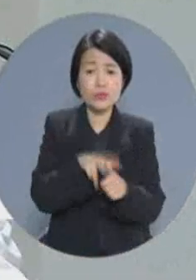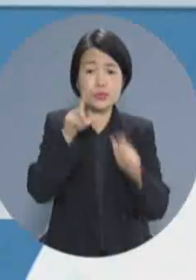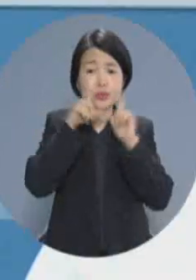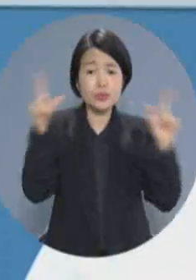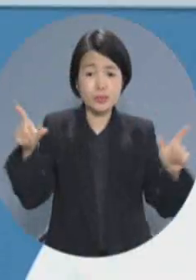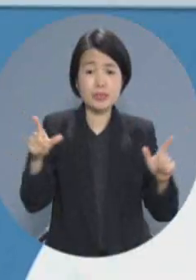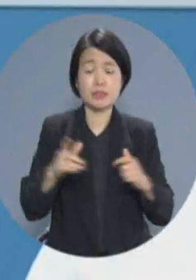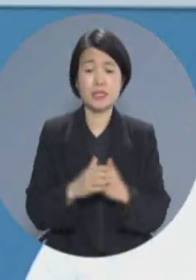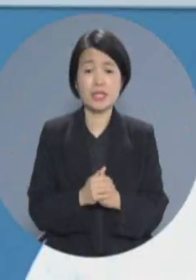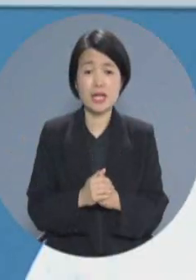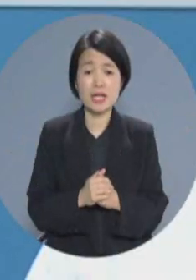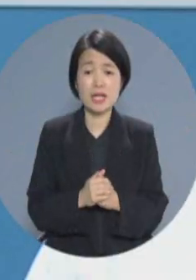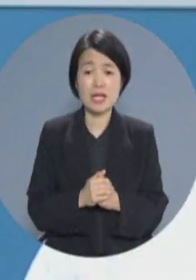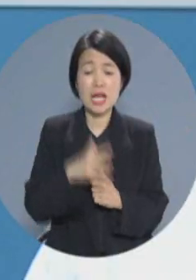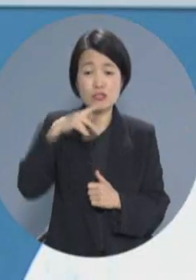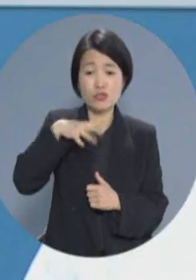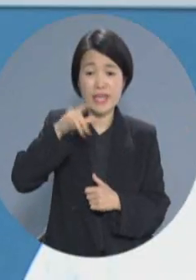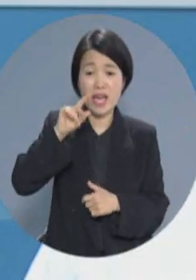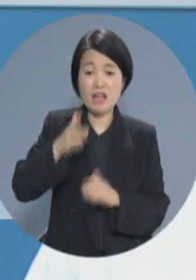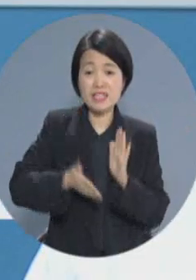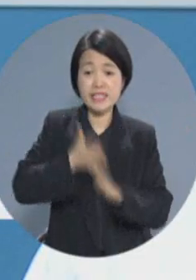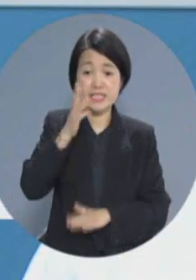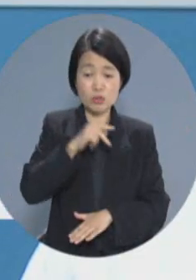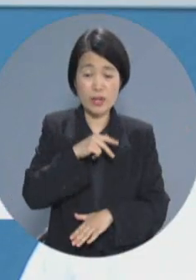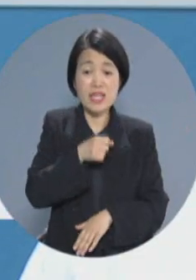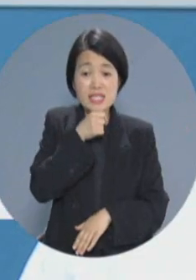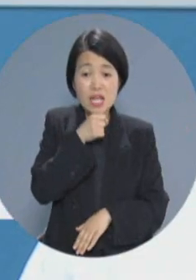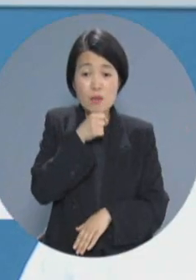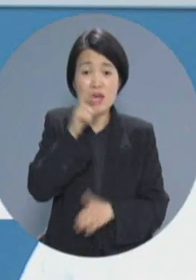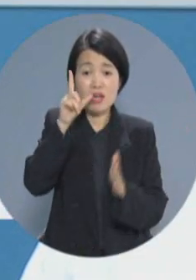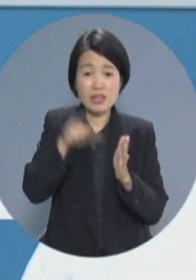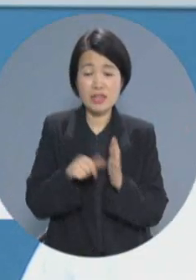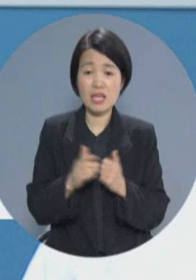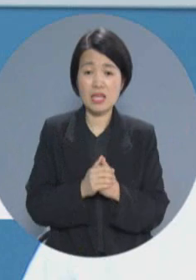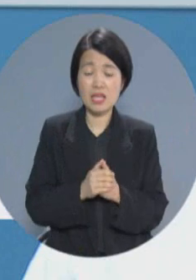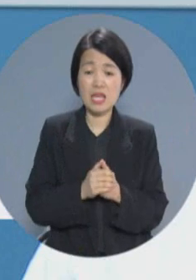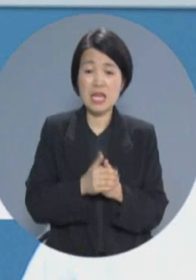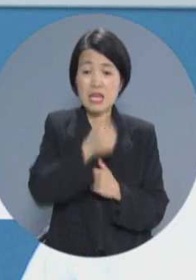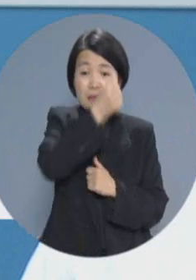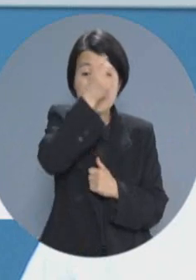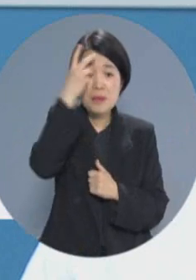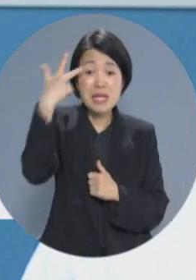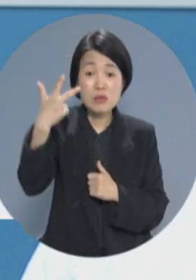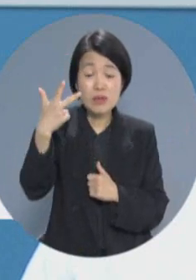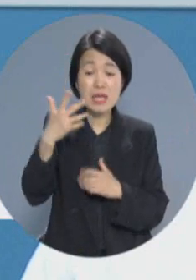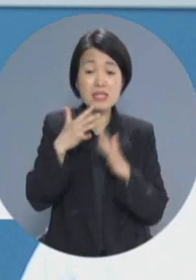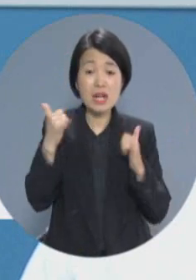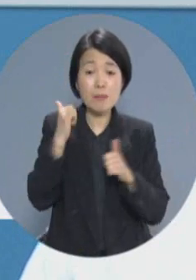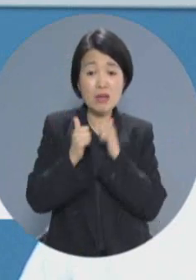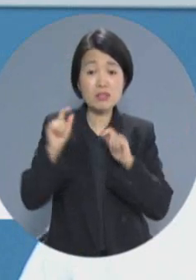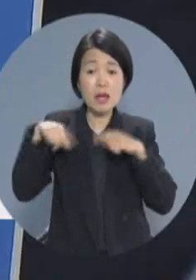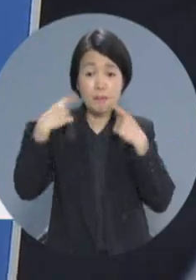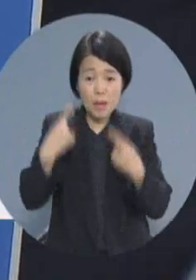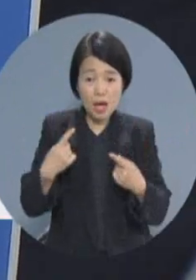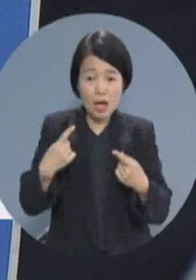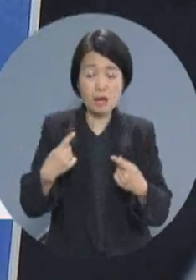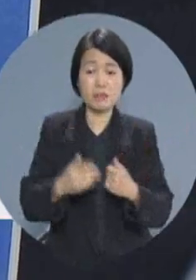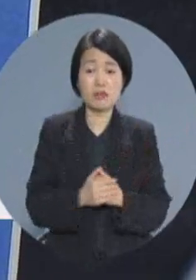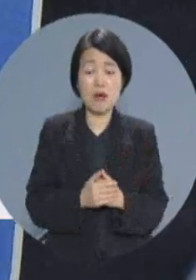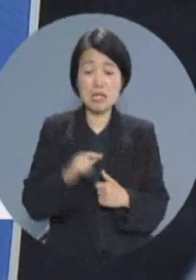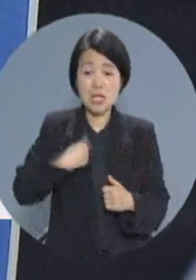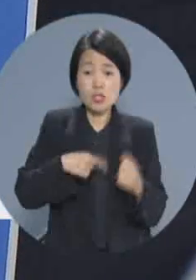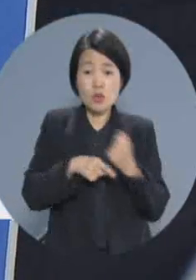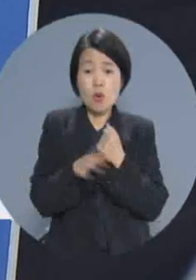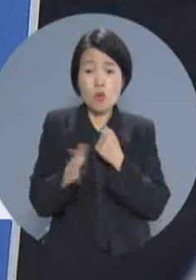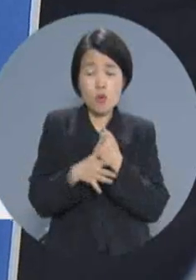선언했습니다. 주재현 여수시의원은 기자회견에서 무려 7개의 전과가 있는 인사는 경선에 참여시키면서도